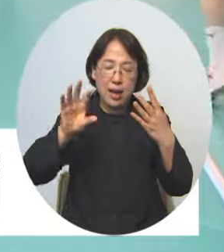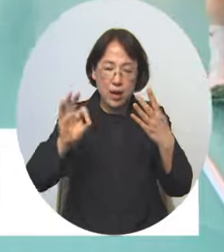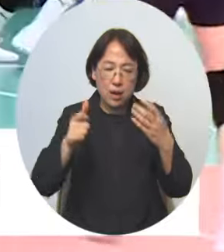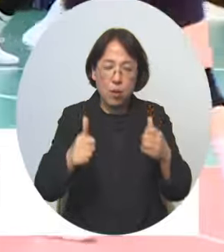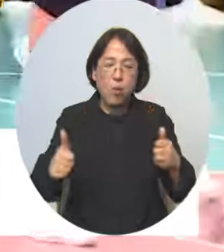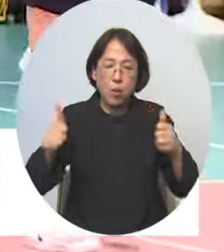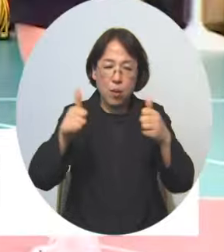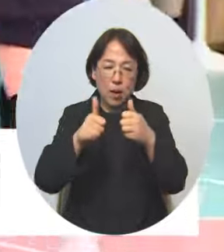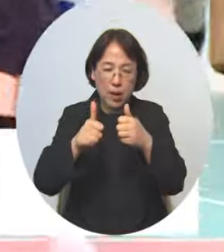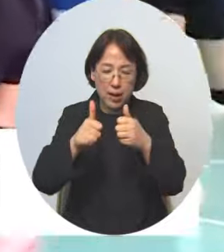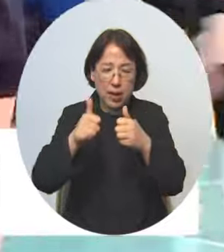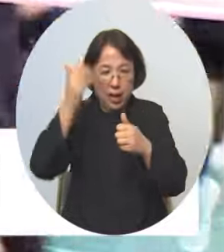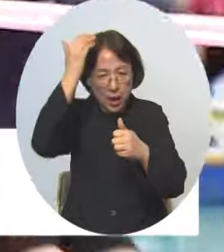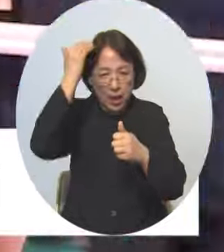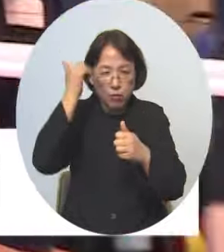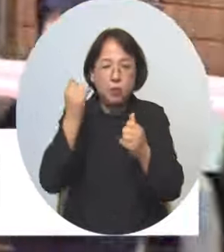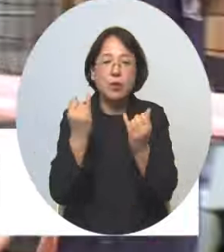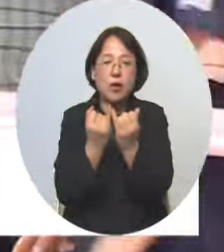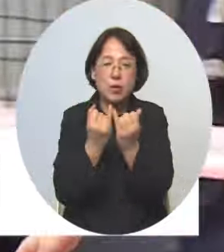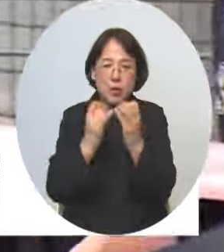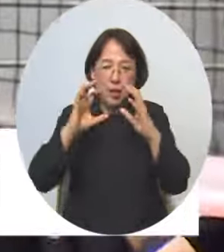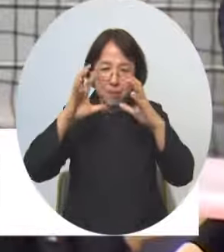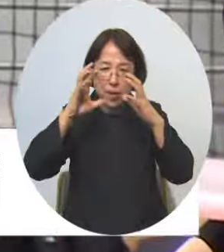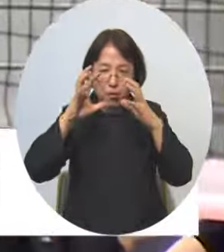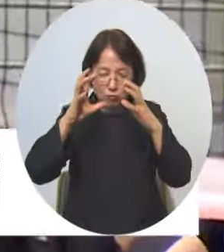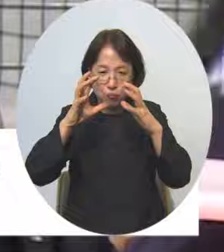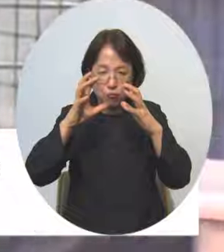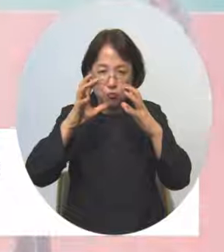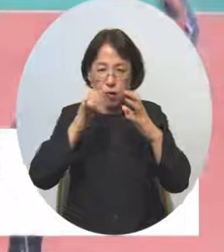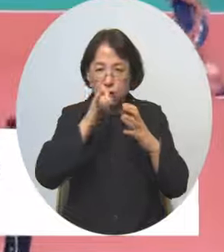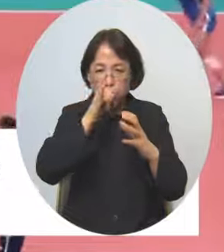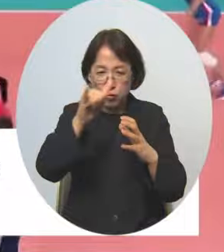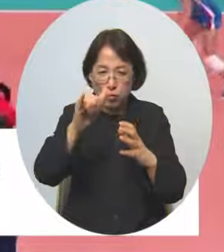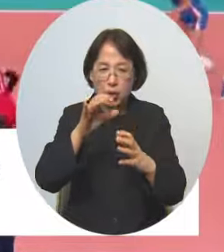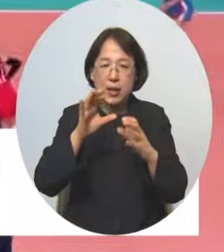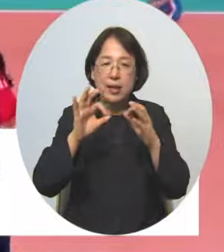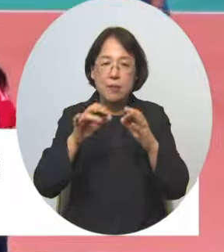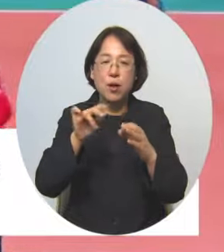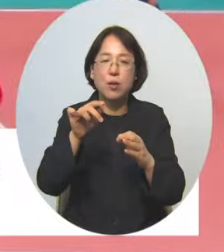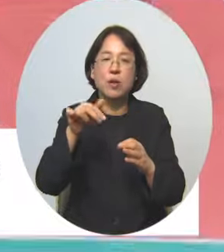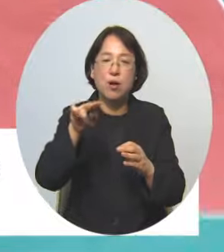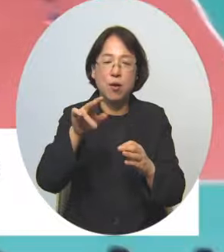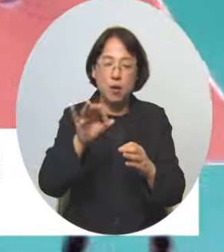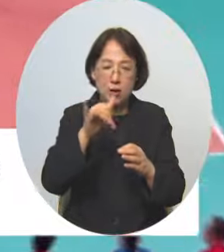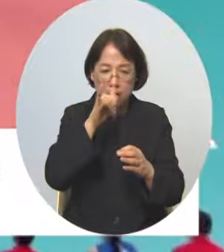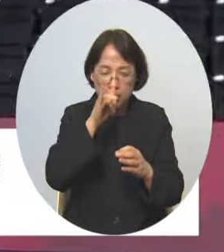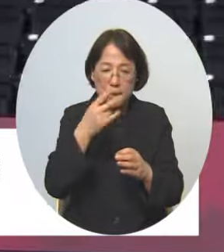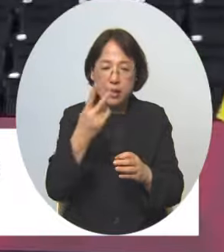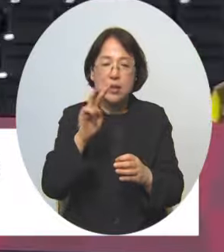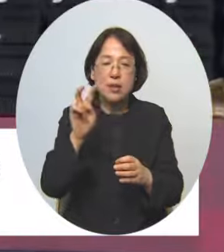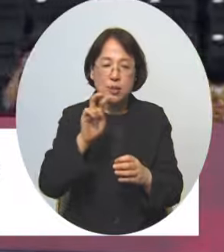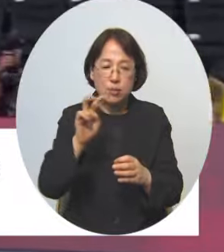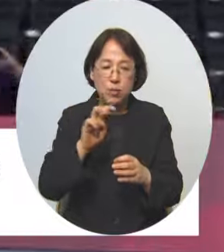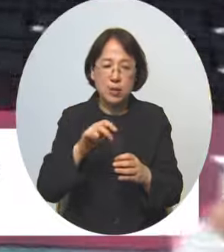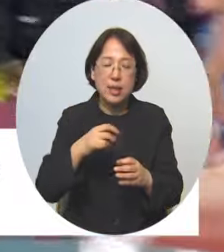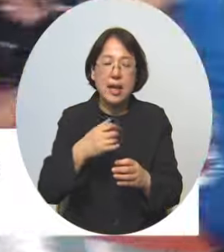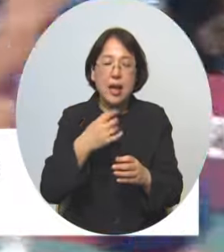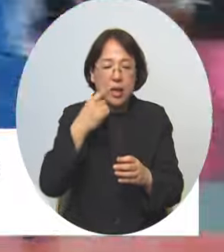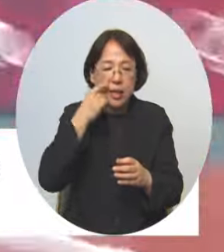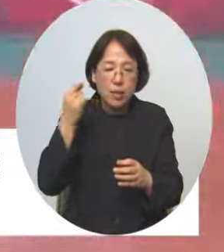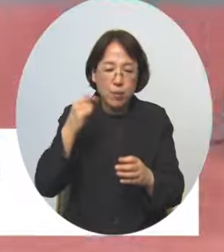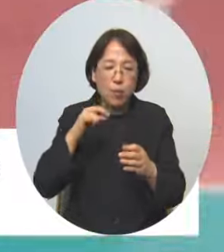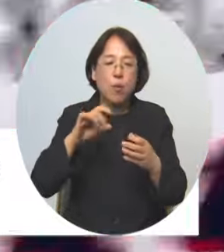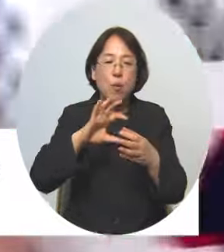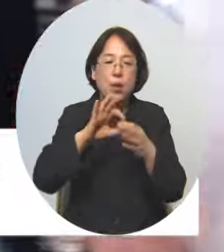여자 배구의 살아있는 전설 김연경이 있었습니다. 2020년 도쿄올림픽에서 다시 한번 대한민국을